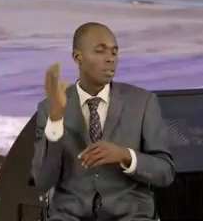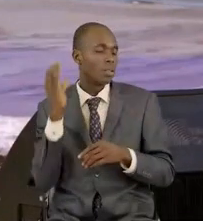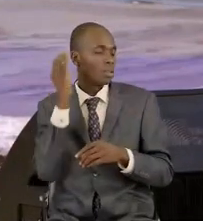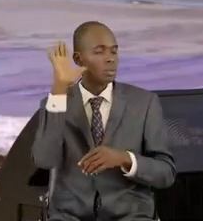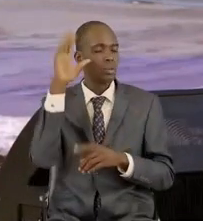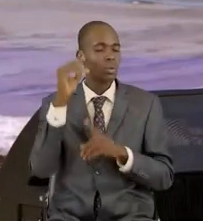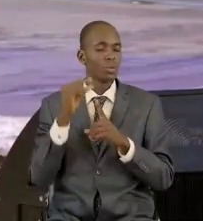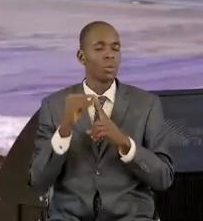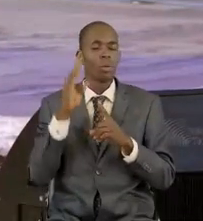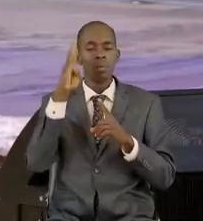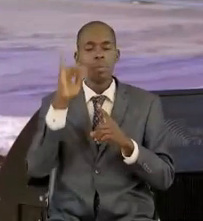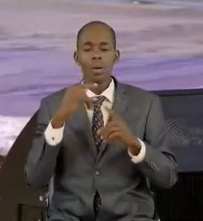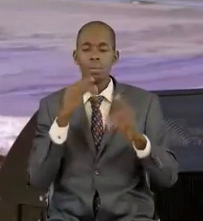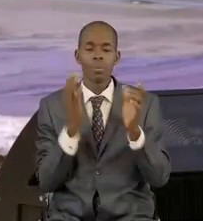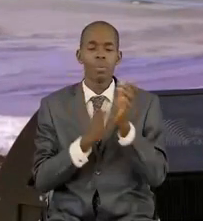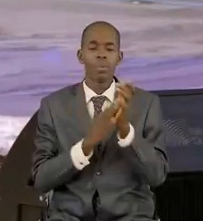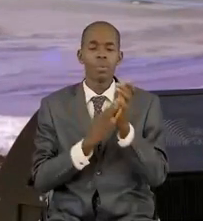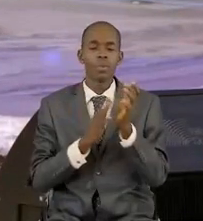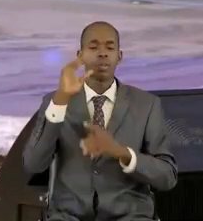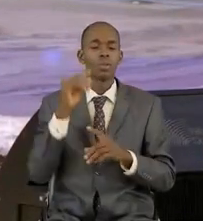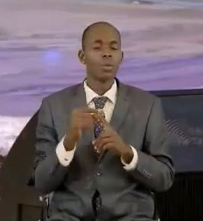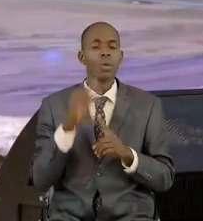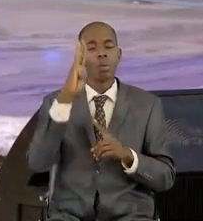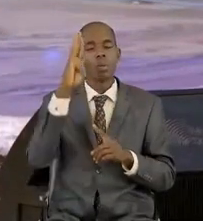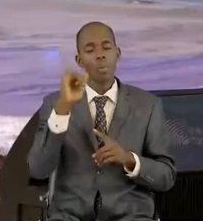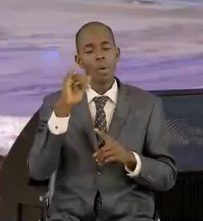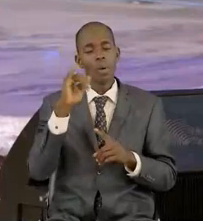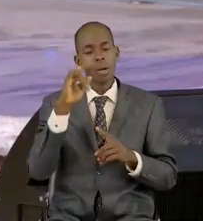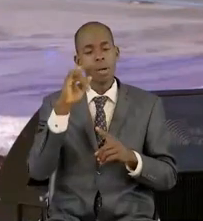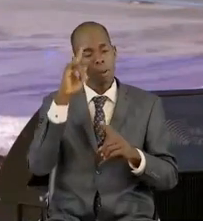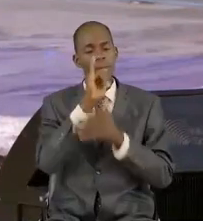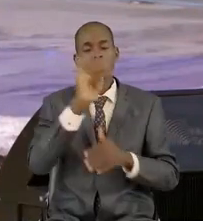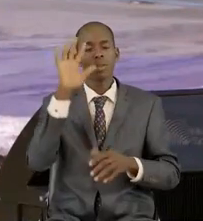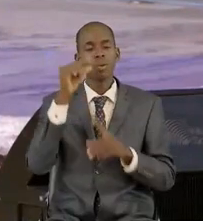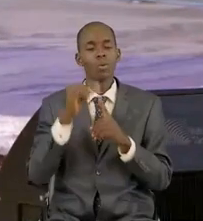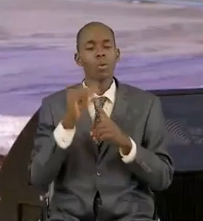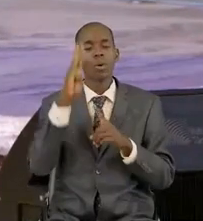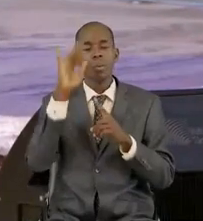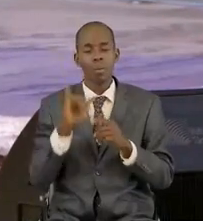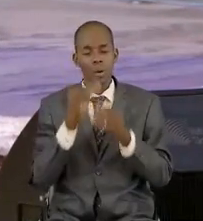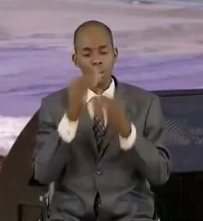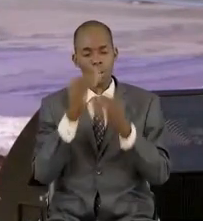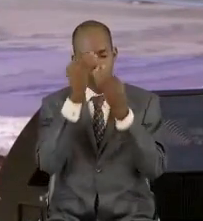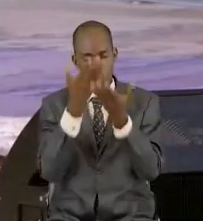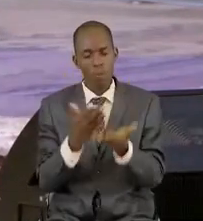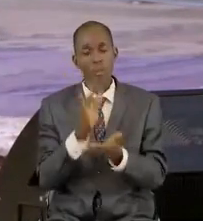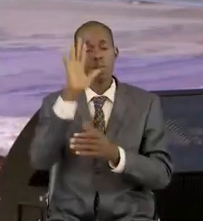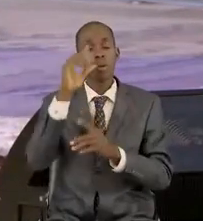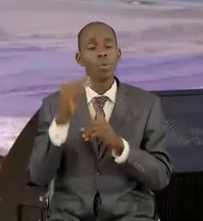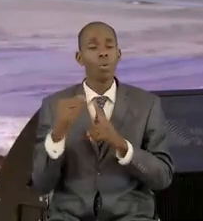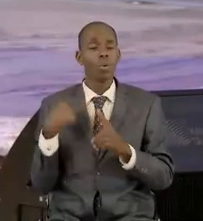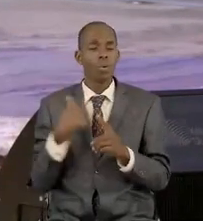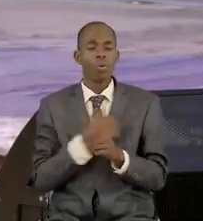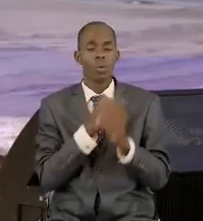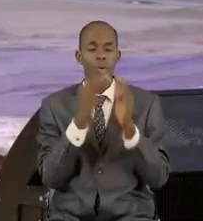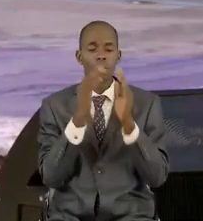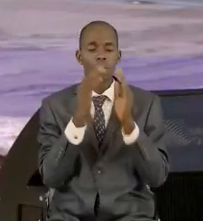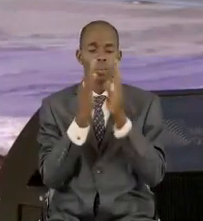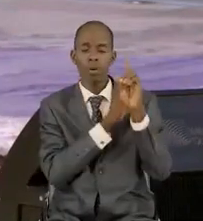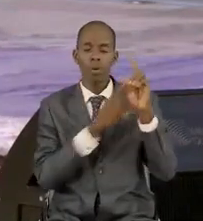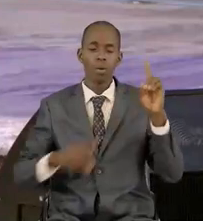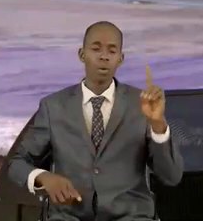tout en brossant ta parole tout en croyant à ta parole et tu t'en obéissant la parole nous prions Seigneur